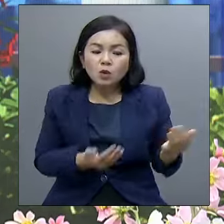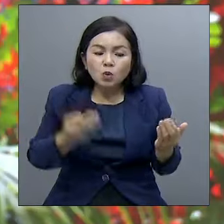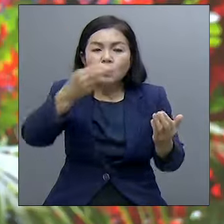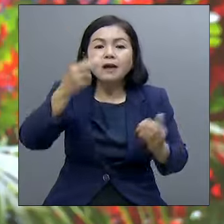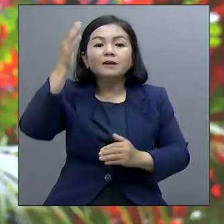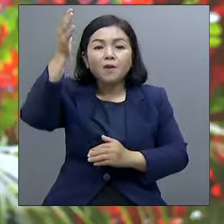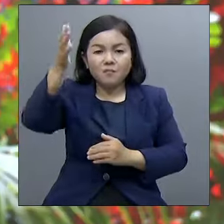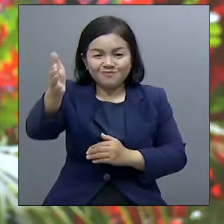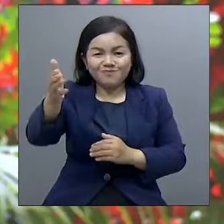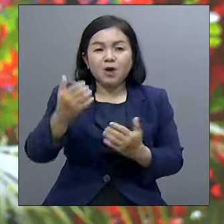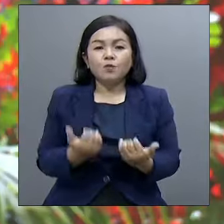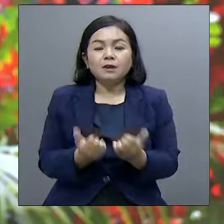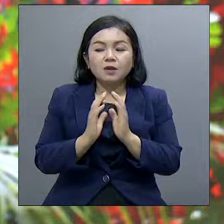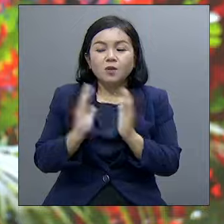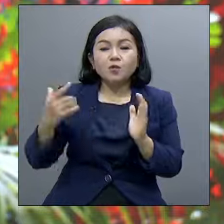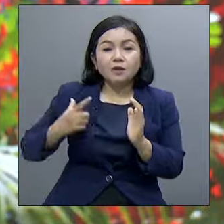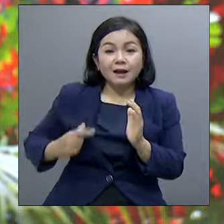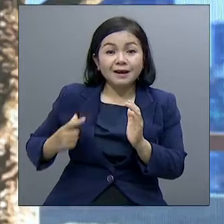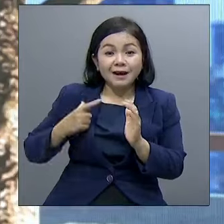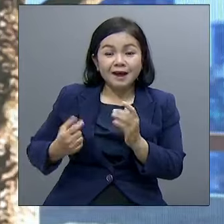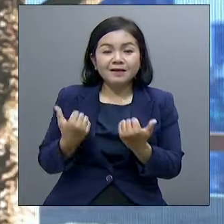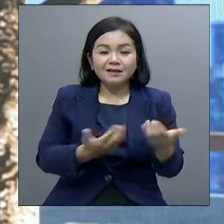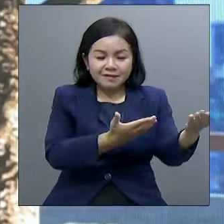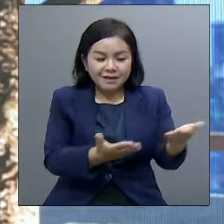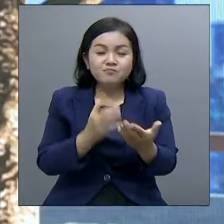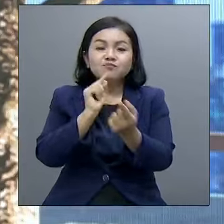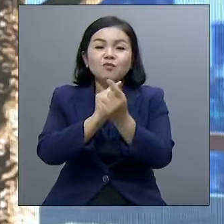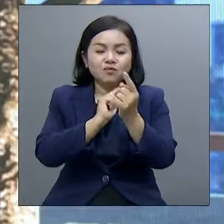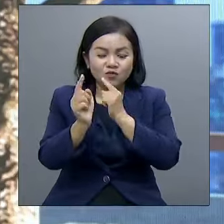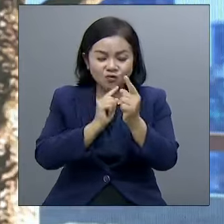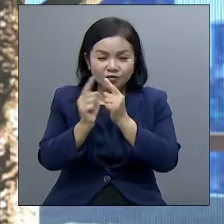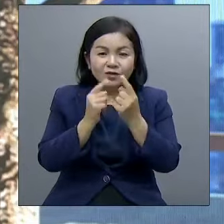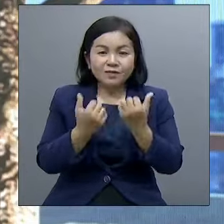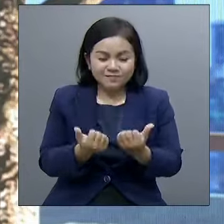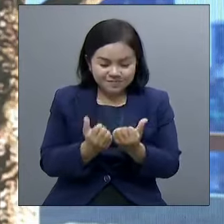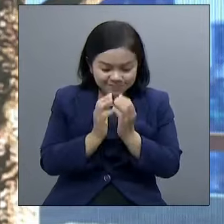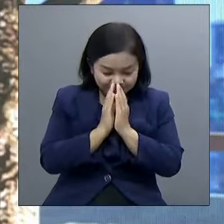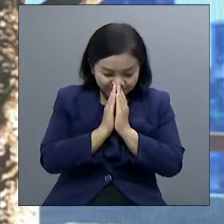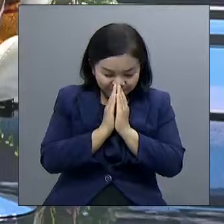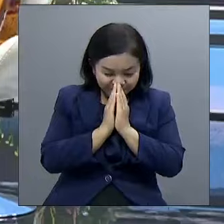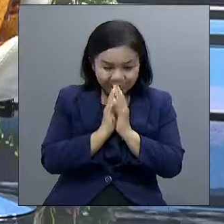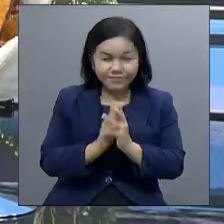ช่แล้วค่ะเอาวันนี้ต้องขอขอบพระคุณนะคะทนายพีชพีรพัฒน์ฝอยทองนะที่มารู้ทันกันได้กับเราขอบคุณค่ะพี่พีช ขอบคุณครับ ครับ